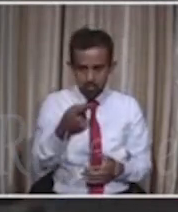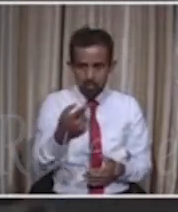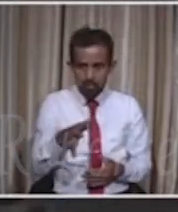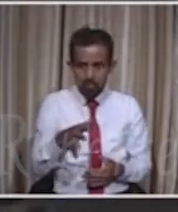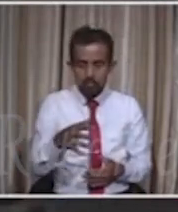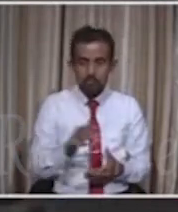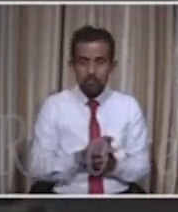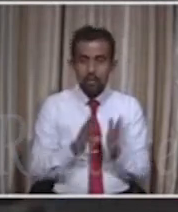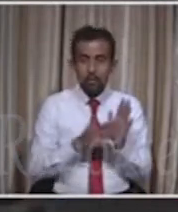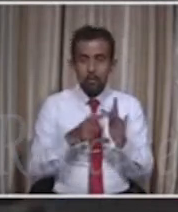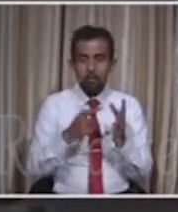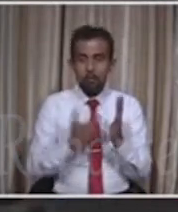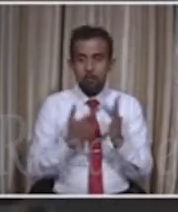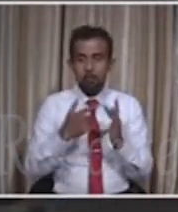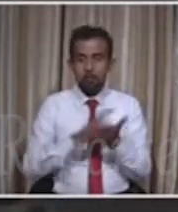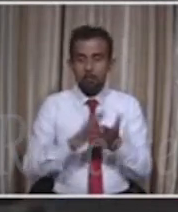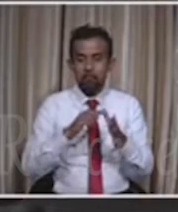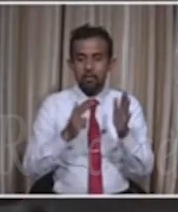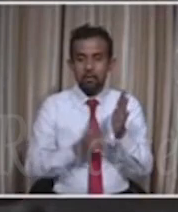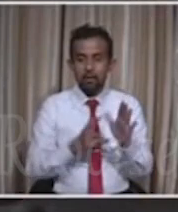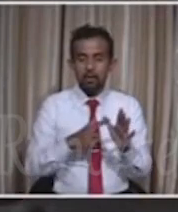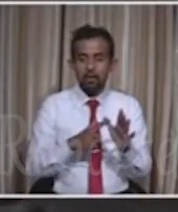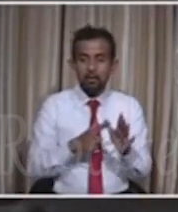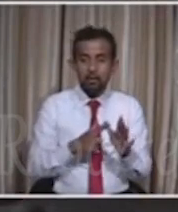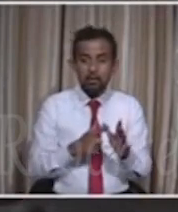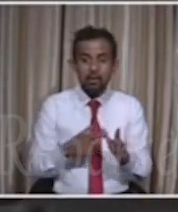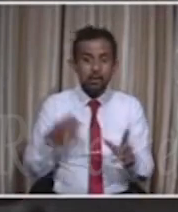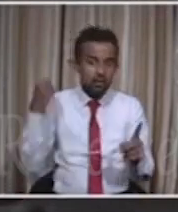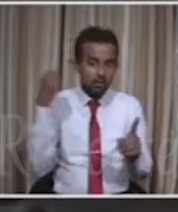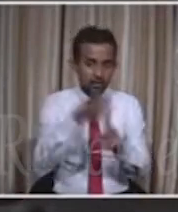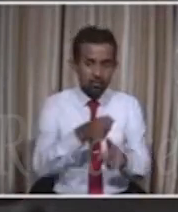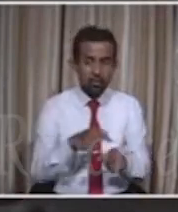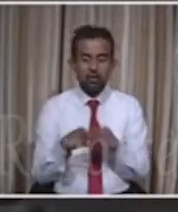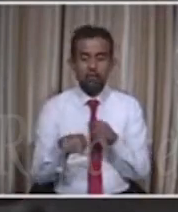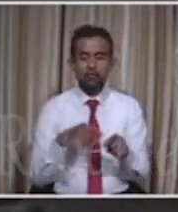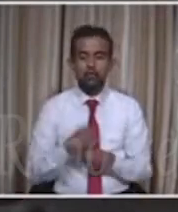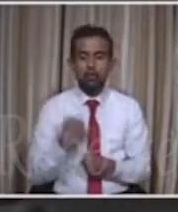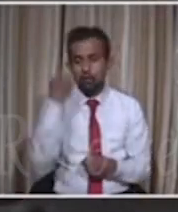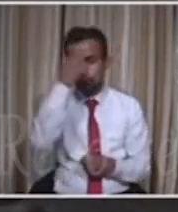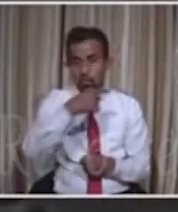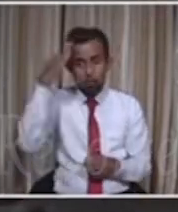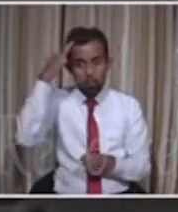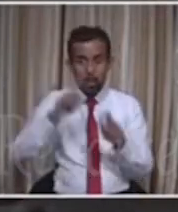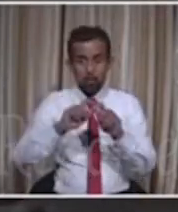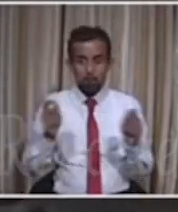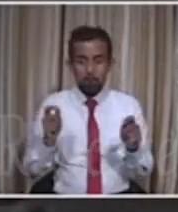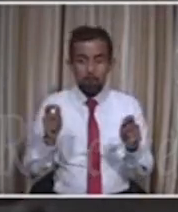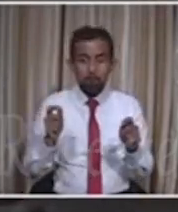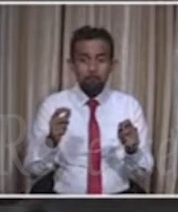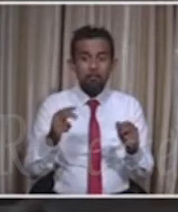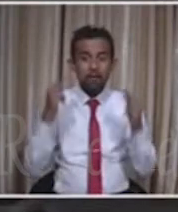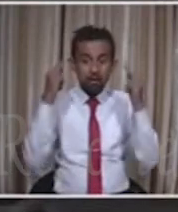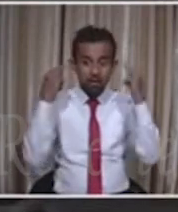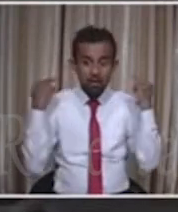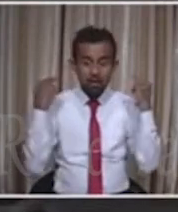දැක්කා. මිරිහානේ බස් කිප්පේ අවසන් කරමැත්තනිය අවසන් කර. අන්තරයට ගැහුවේ ඒ වගේම ගෝල්ෆේස්ගේ ඔලු පැලුවේ අරාබි වසන්ත. ඒ